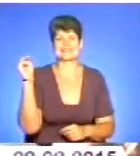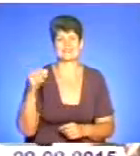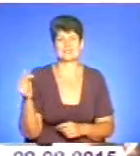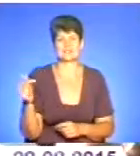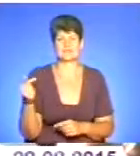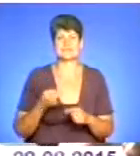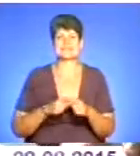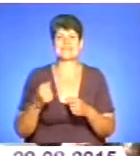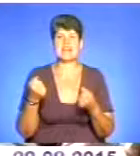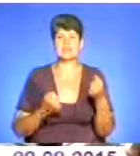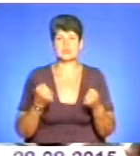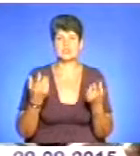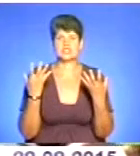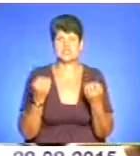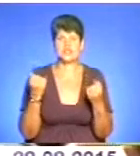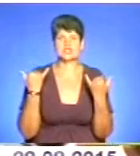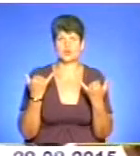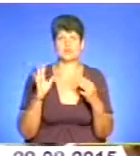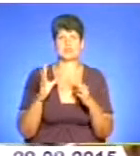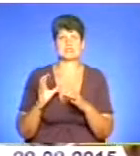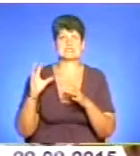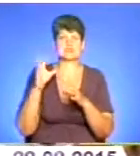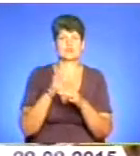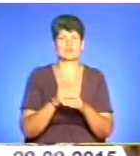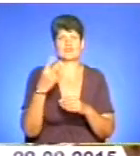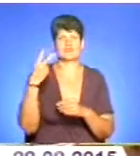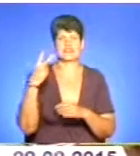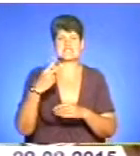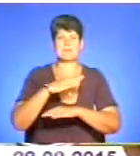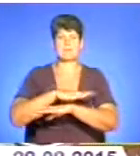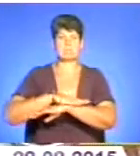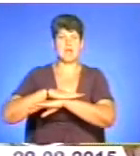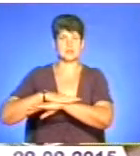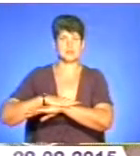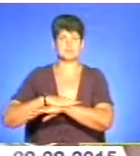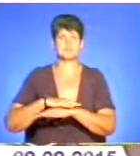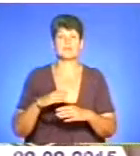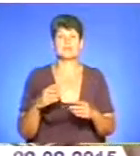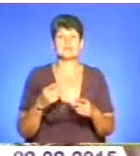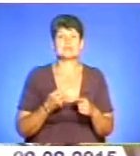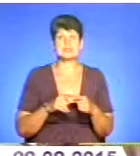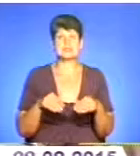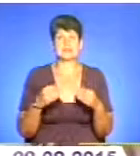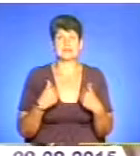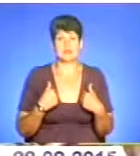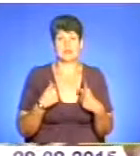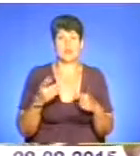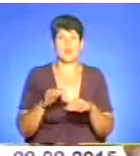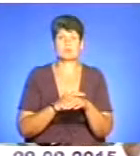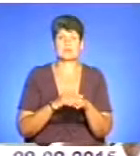Цей автомобіль сьогодні ще буде завантажено 20 парт. Ці парти нам надані області як гуманітарна